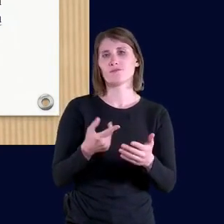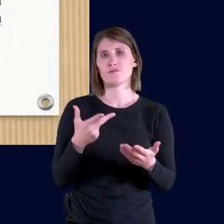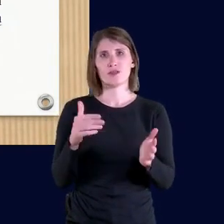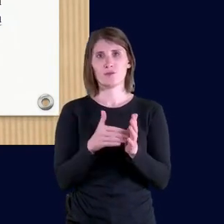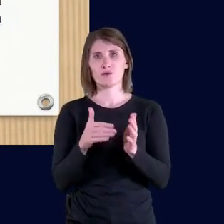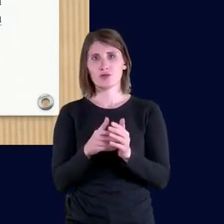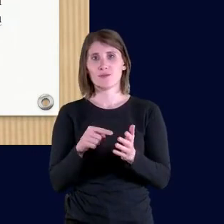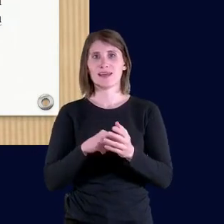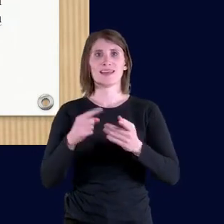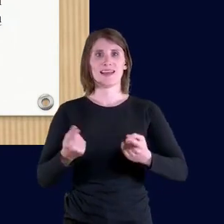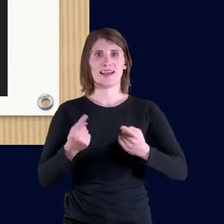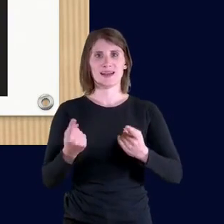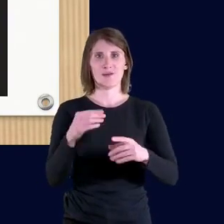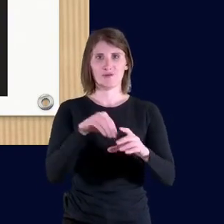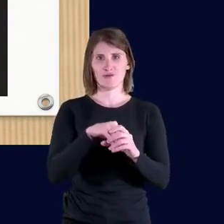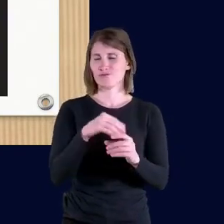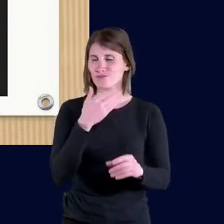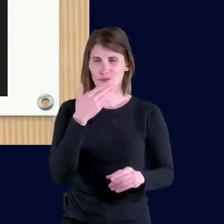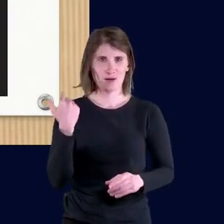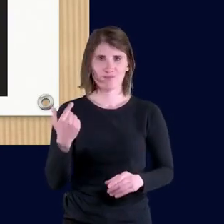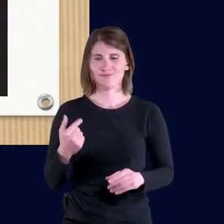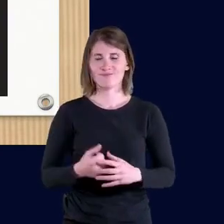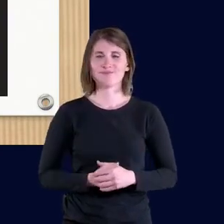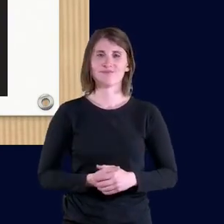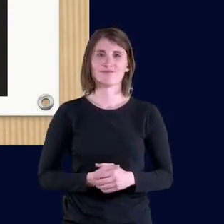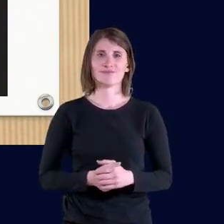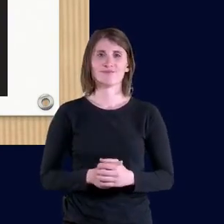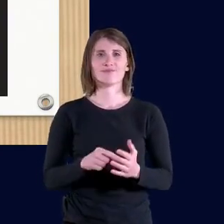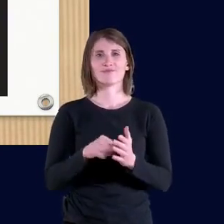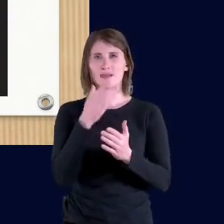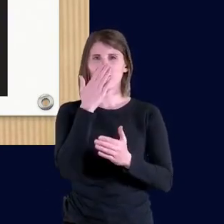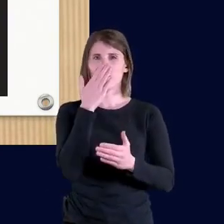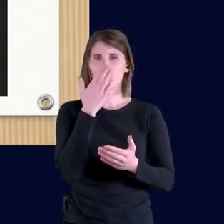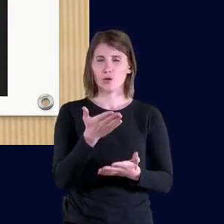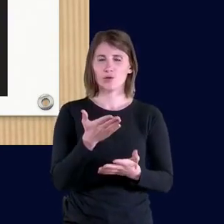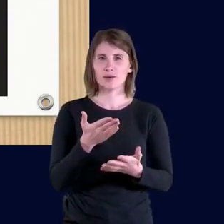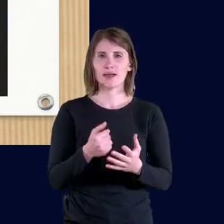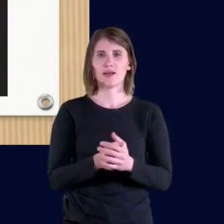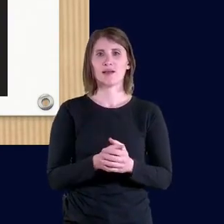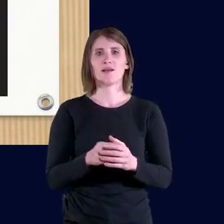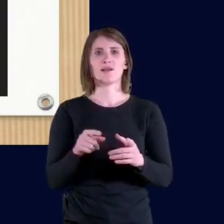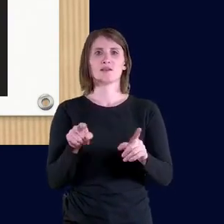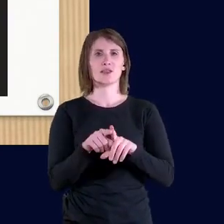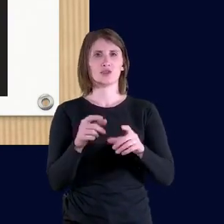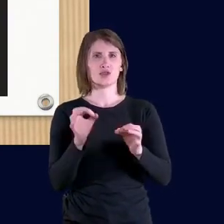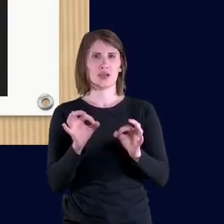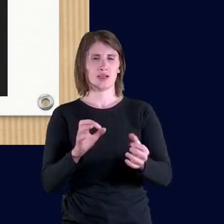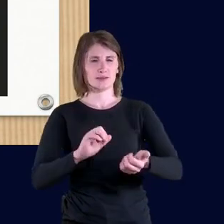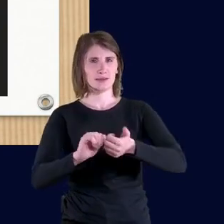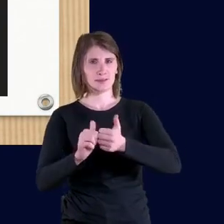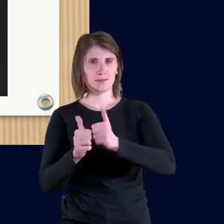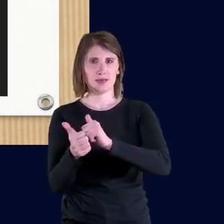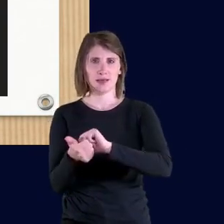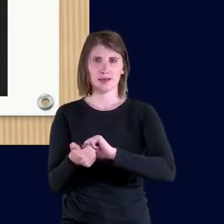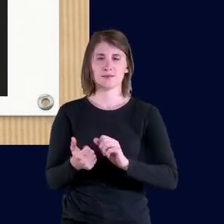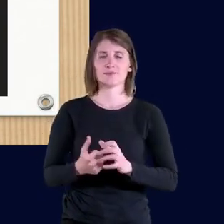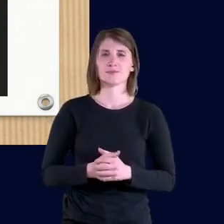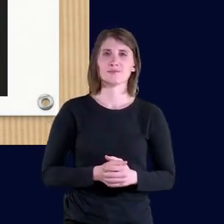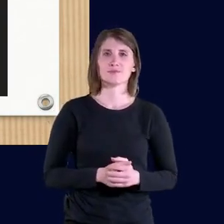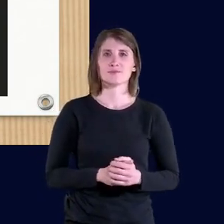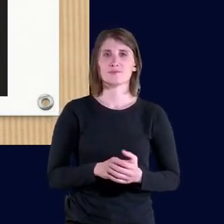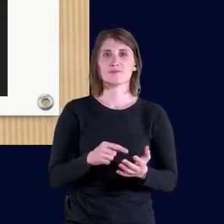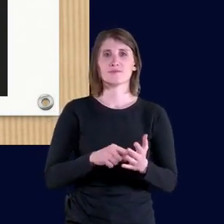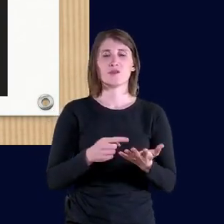wolne od lek reklam państwami Tak wygląda mniej więcej zrzut Ta strona jest w przebudowie możemy sobie